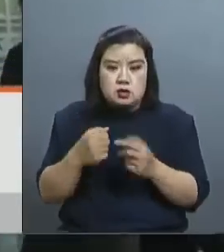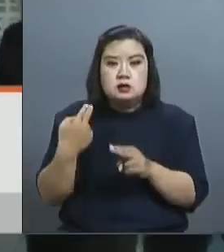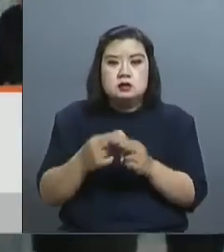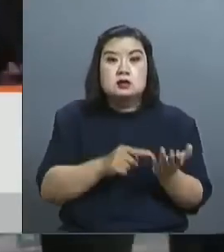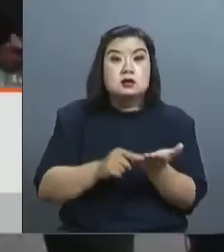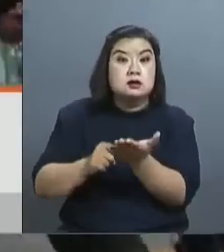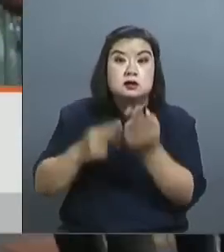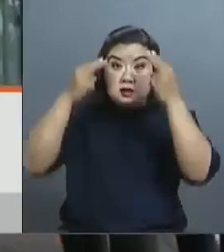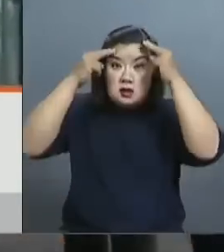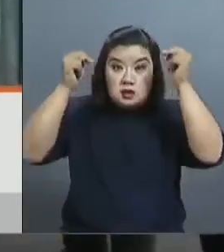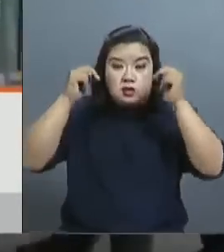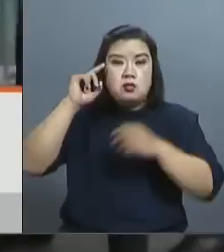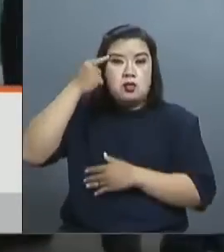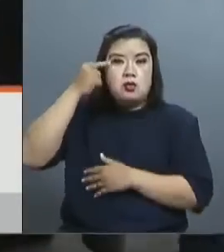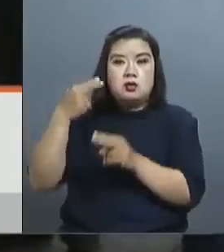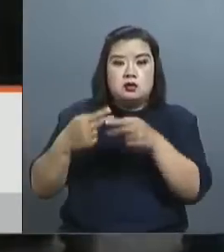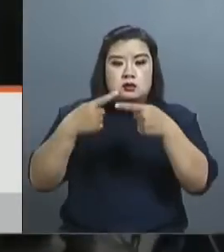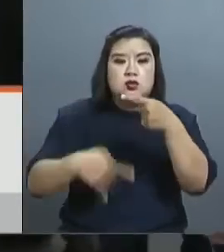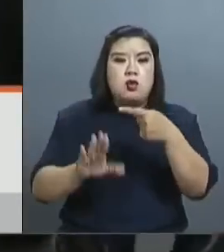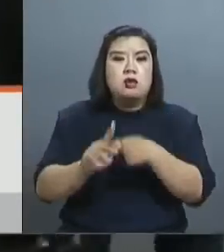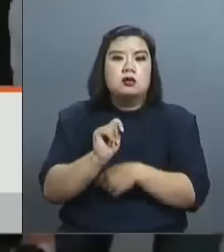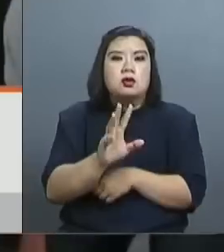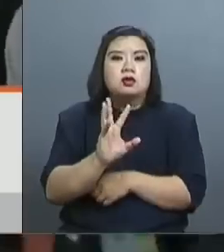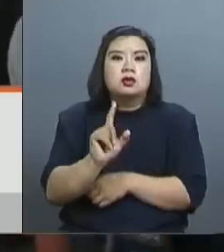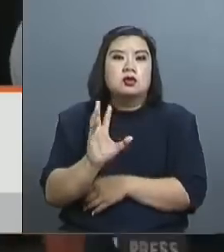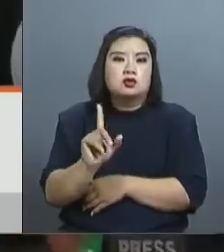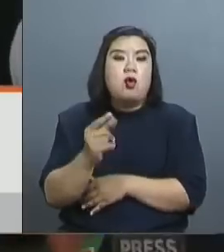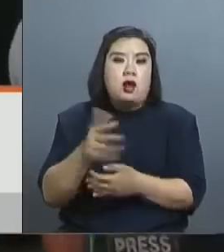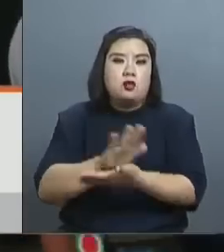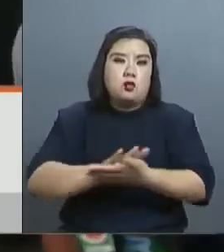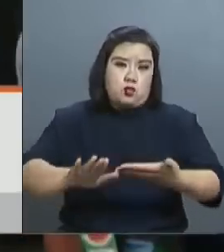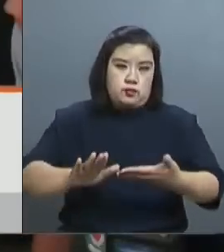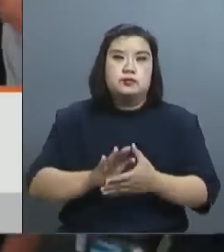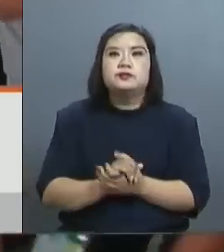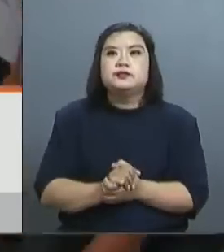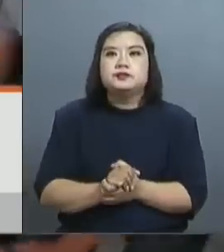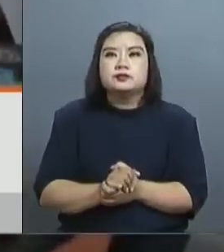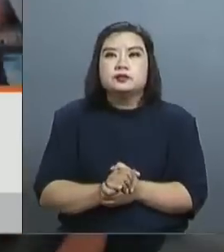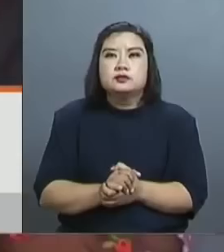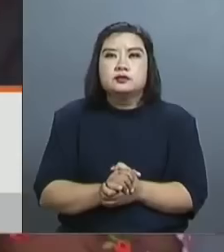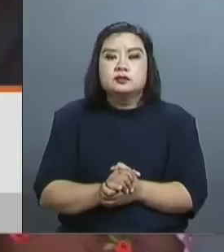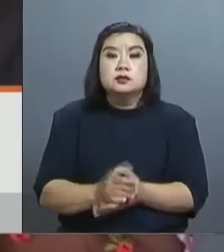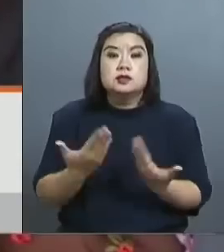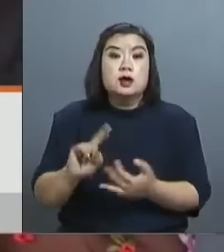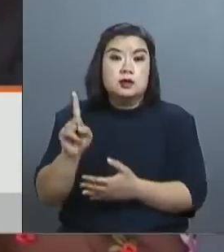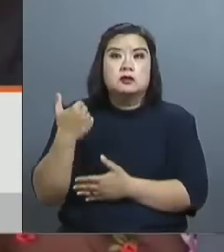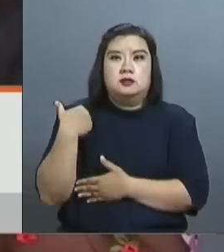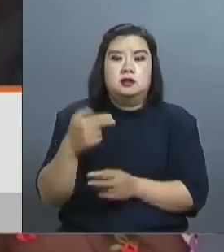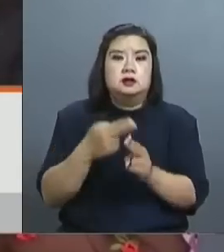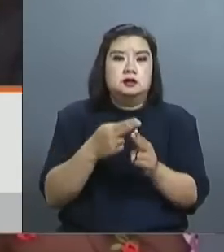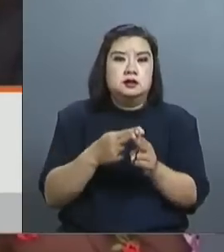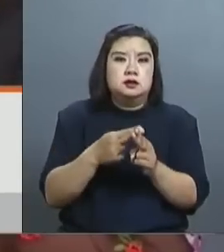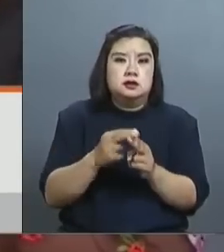นายกรัฐมนตรีในบัญชีของพรรคไว้ในสำนวนเป็นที่เรียบร้อยและก่อนหน้านั้นค่ะก็มีนาย